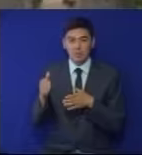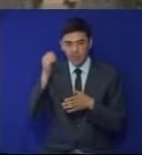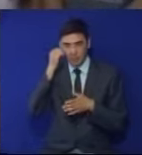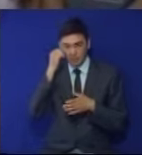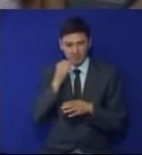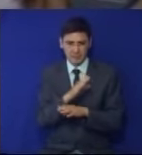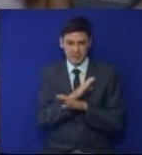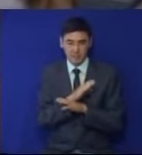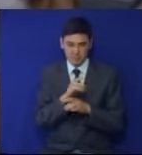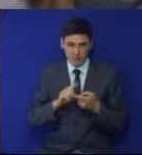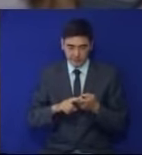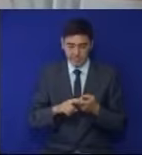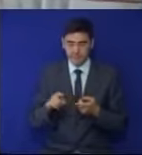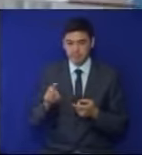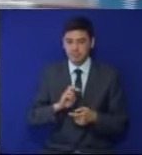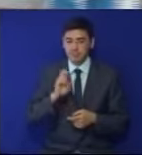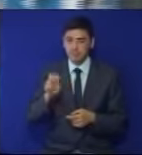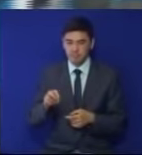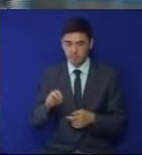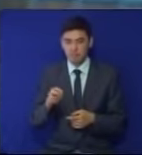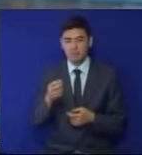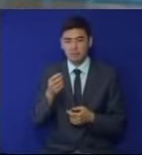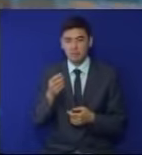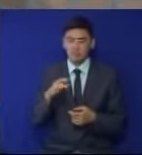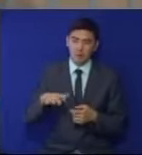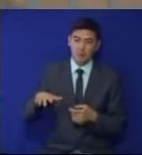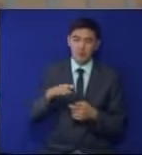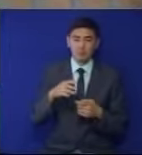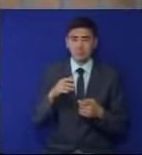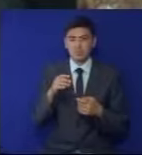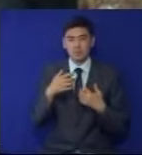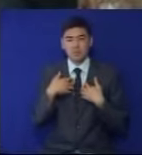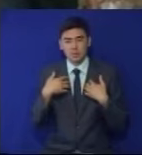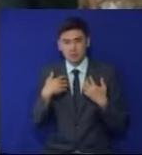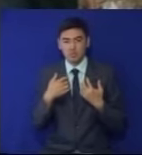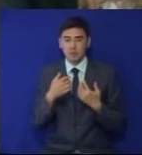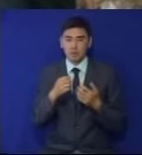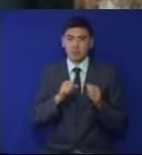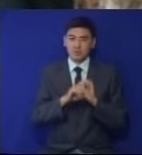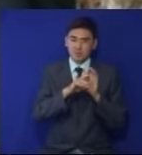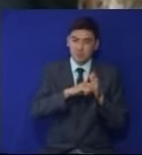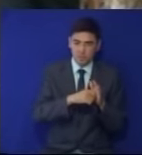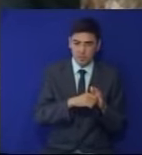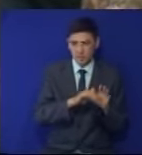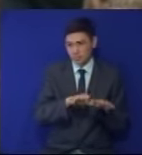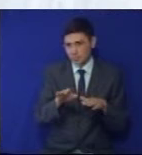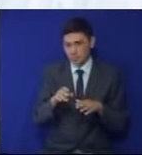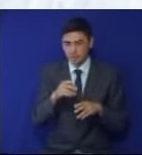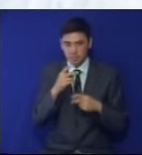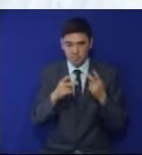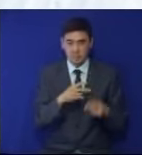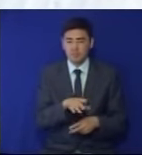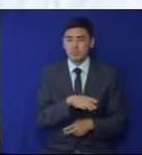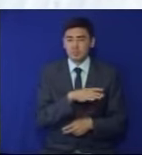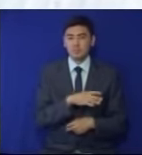ескерткішін тамашалап, түйе мойна қаралы, биологиялық орталық және Святой Ключ елді мекенінде болды. Слеттің негізгі